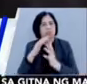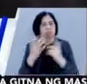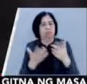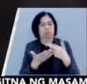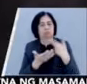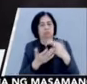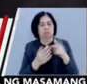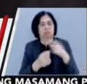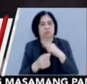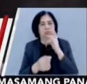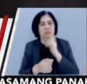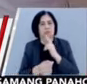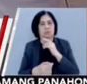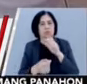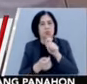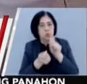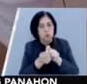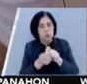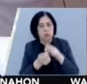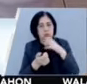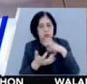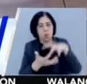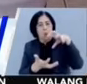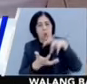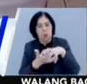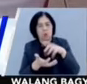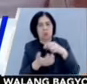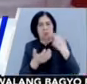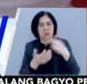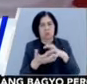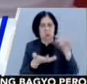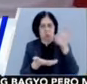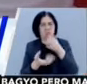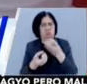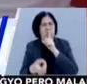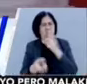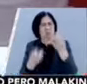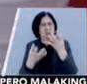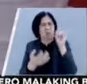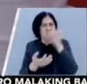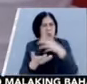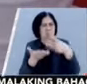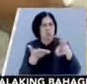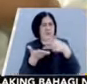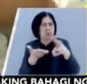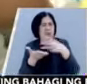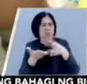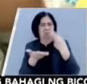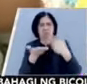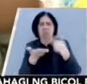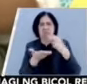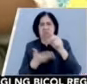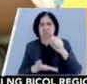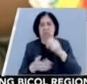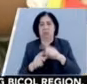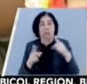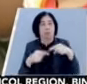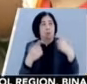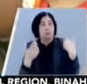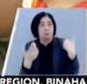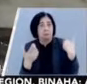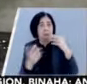lang po sa tiyan mo, hindi sobra. Karamihan sa resto, dami talaga na iiwan mong nani. So, sayang, natatapon po yung pagkain. Pero habang wala pang EO,